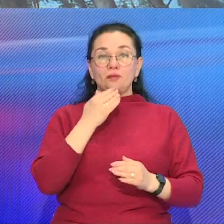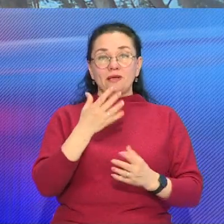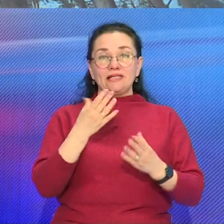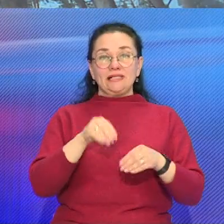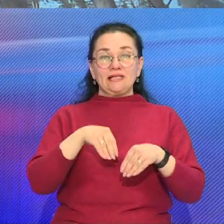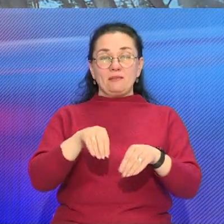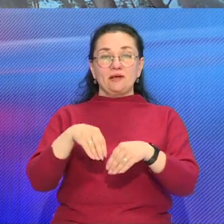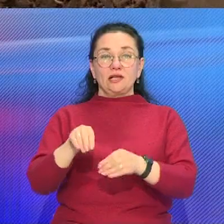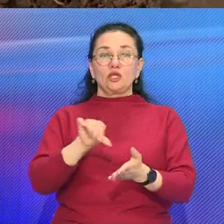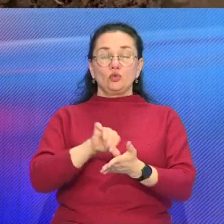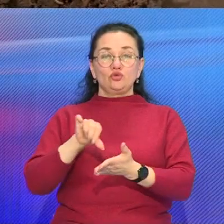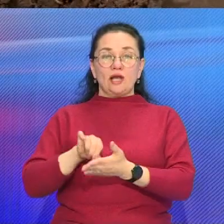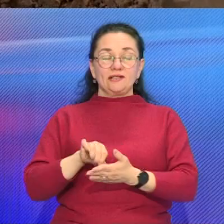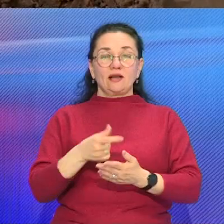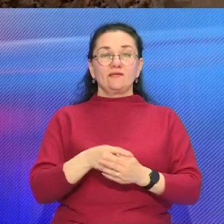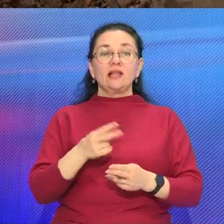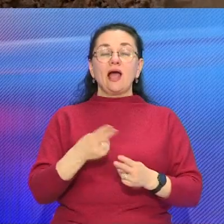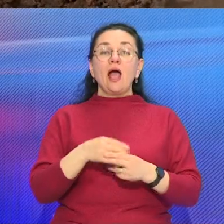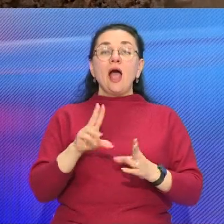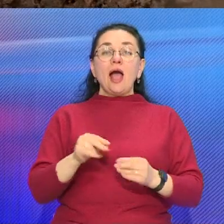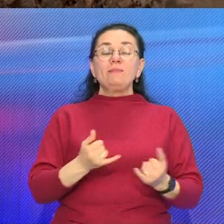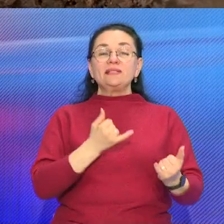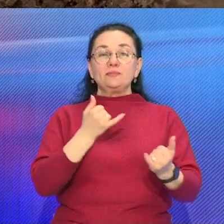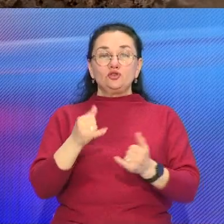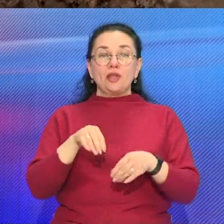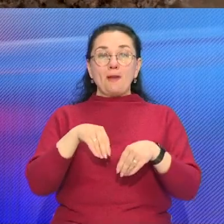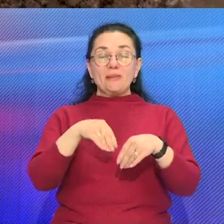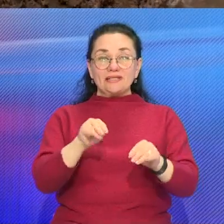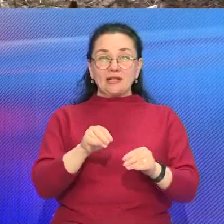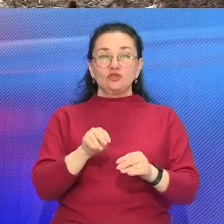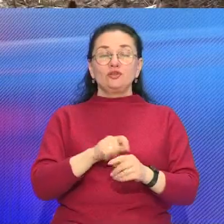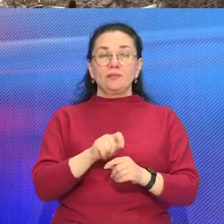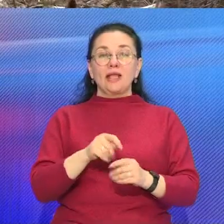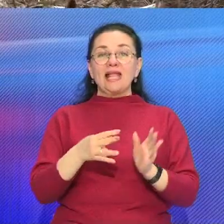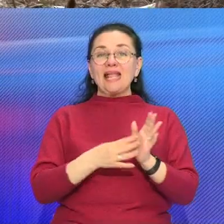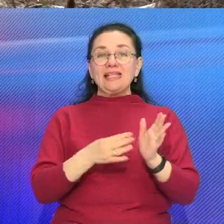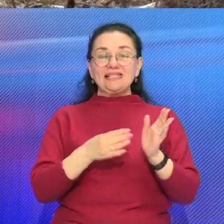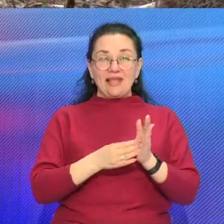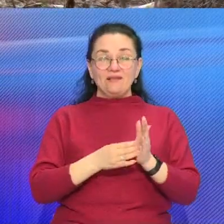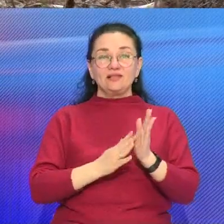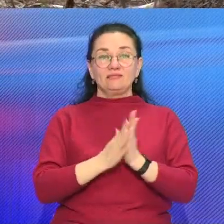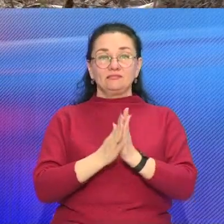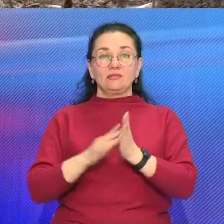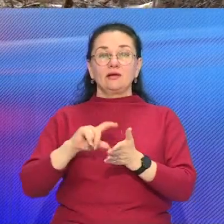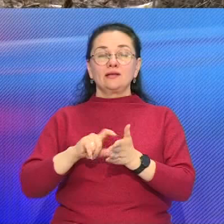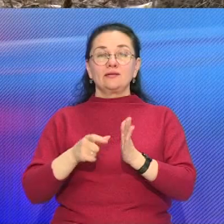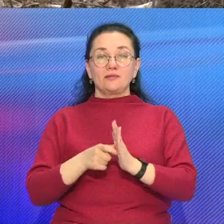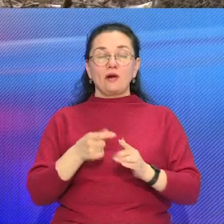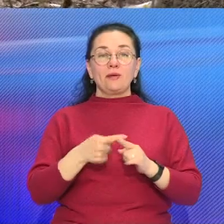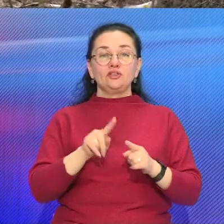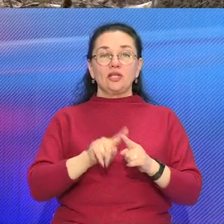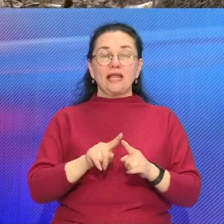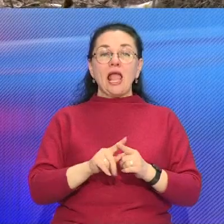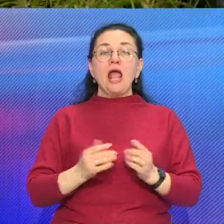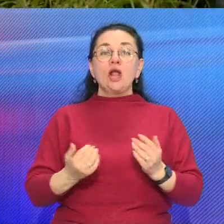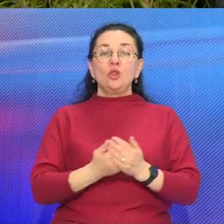удельников. Для обеспечения посадочным материалом у Гродзенской области працуе 9 годовальников. Основную частку новых лесов